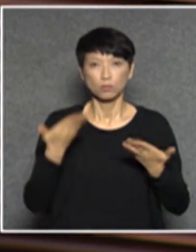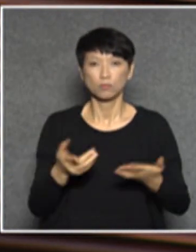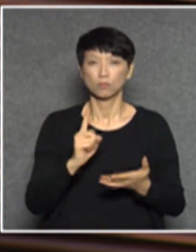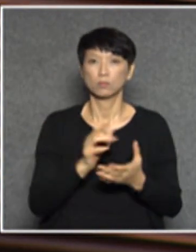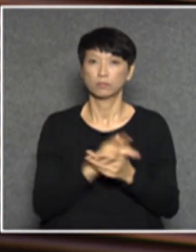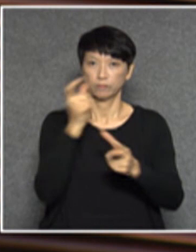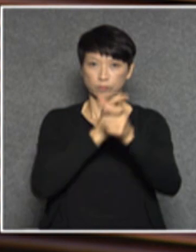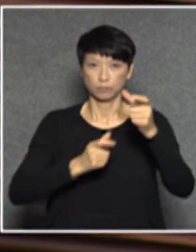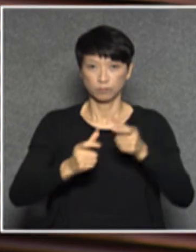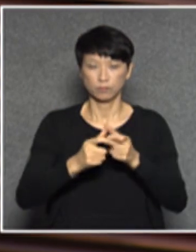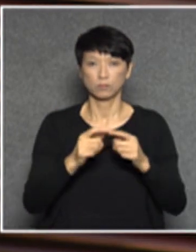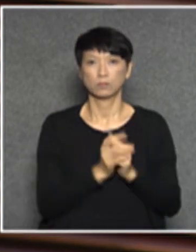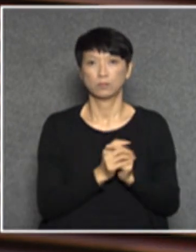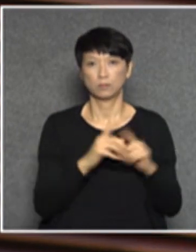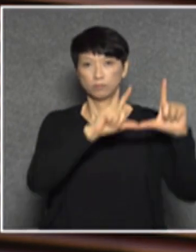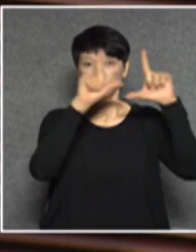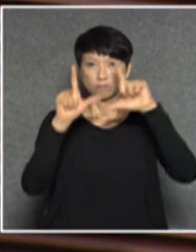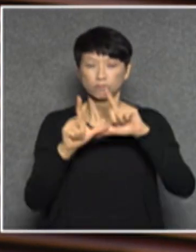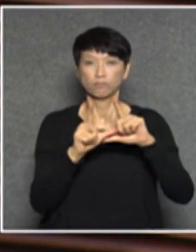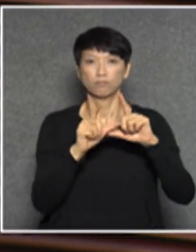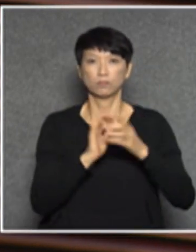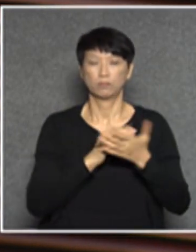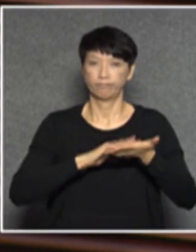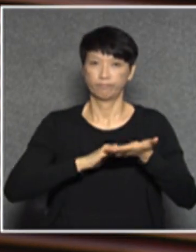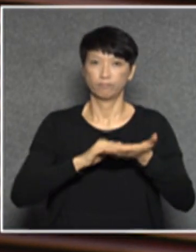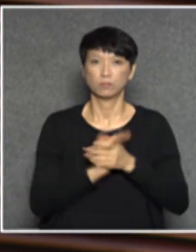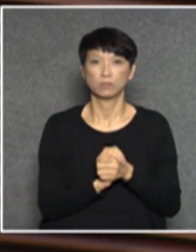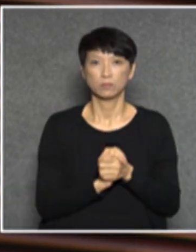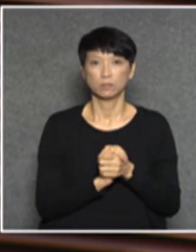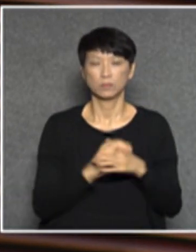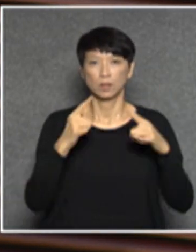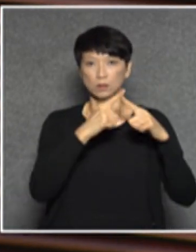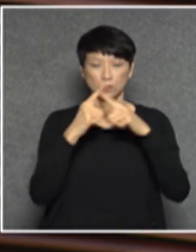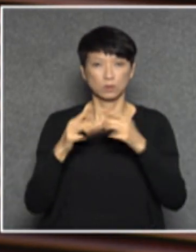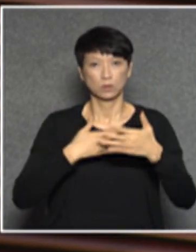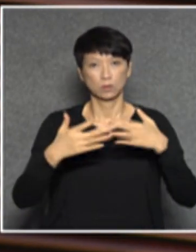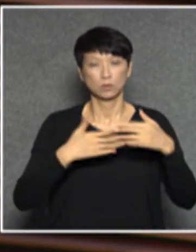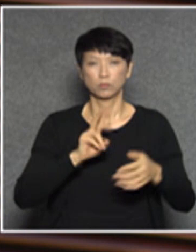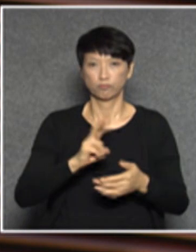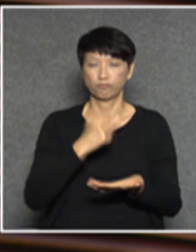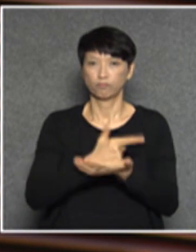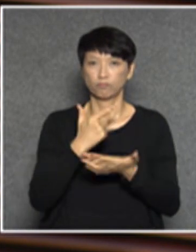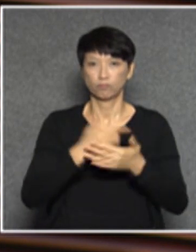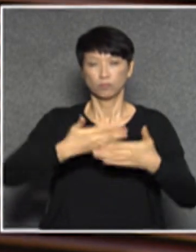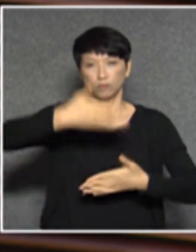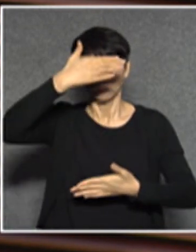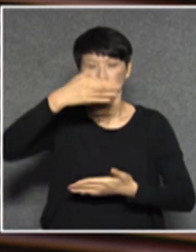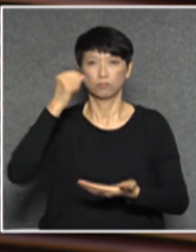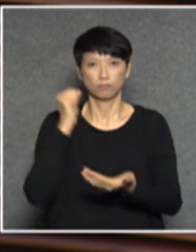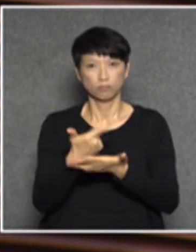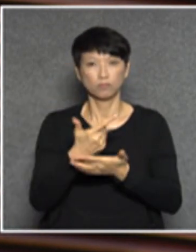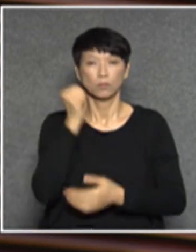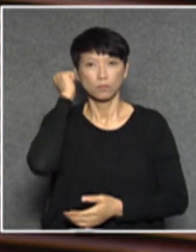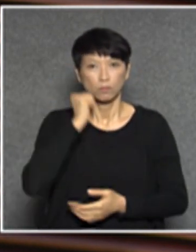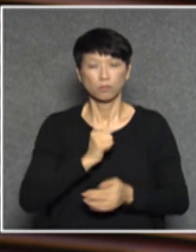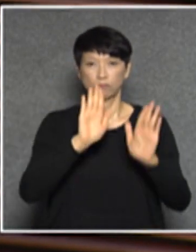經濟和民生事項，民生無小事，其實市民關心的除了是樓房價格高企、安老服務做